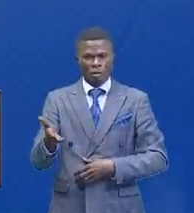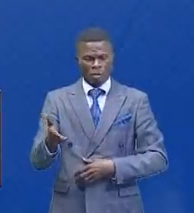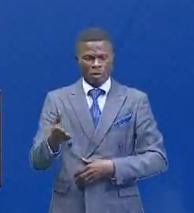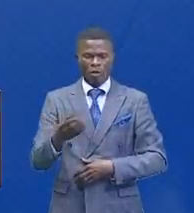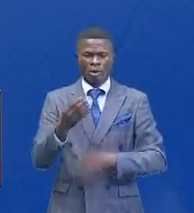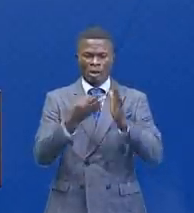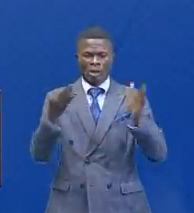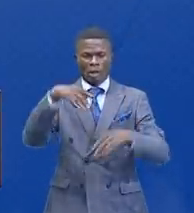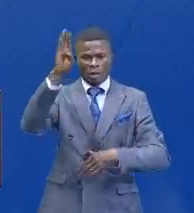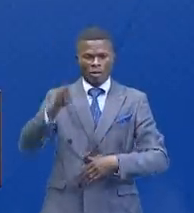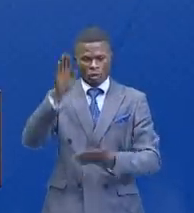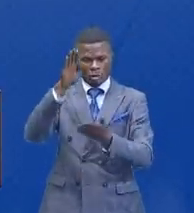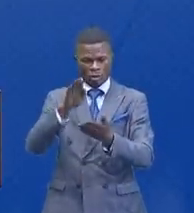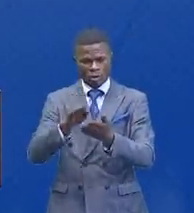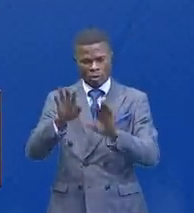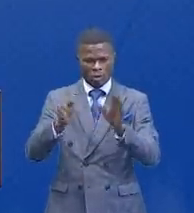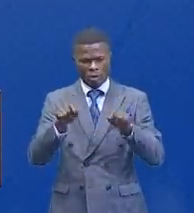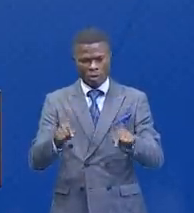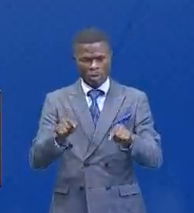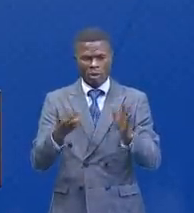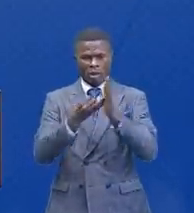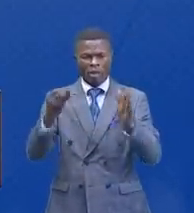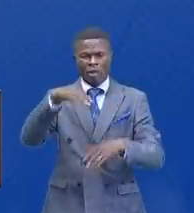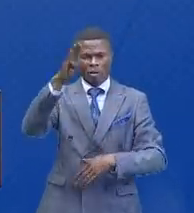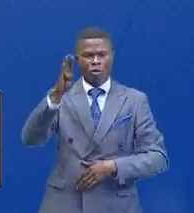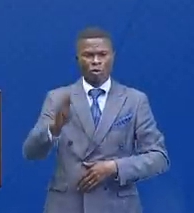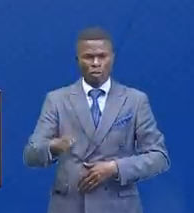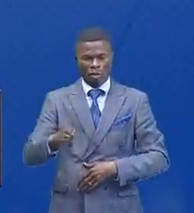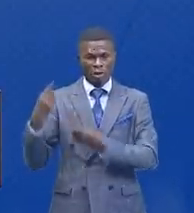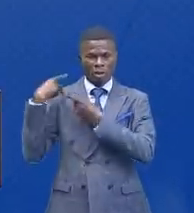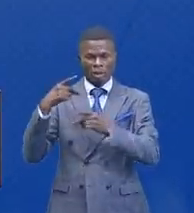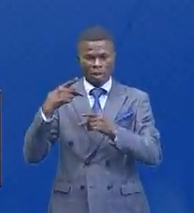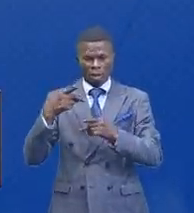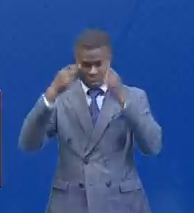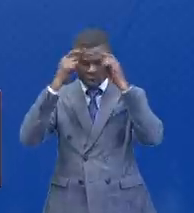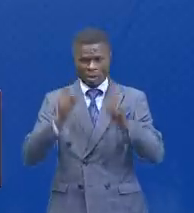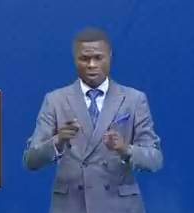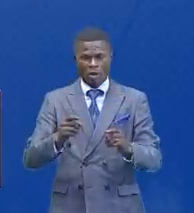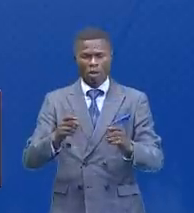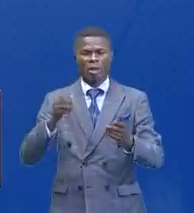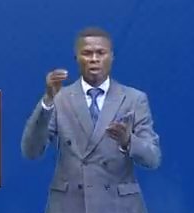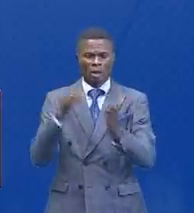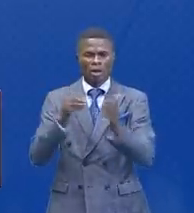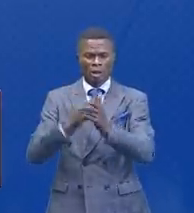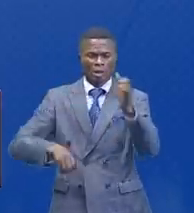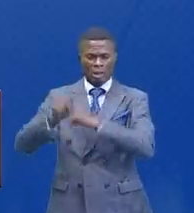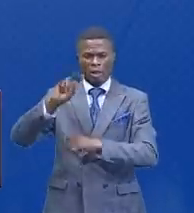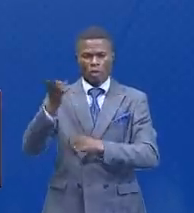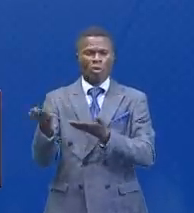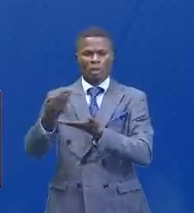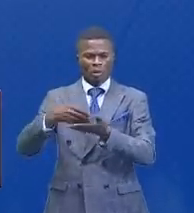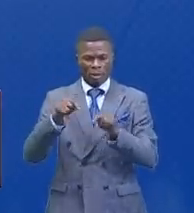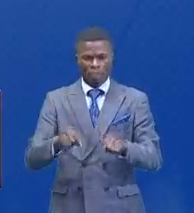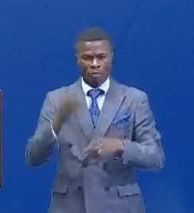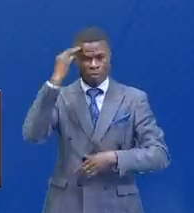de 80% à une moyenne aujourd'hui de 7% depuis la prise de mesures visant à endiguer cette troisième vague.